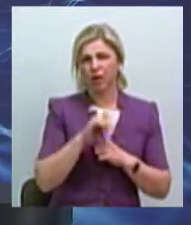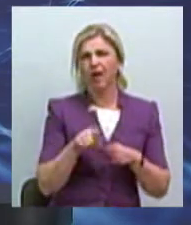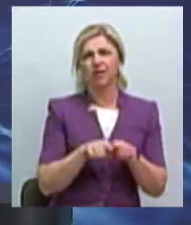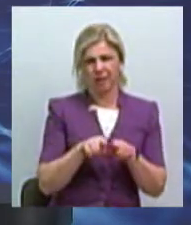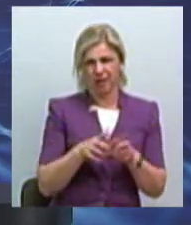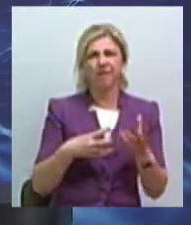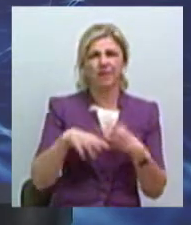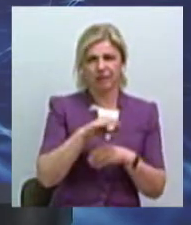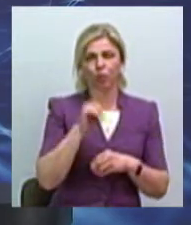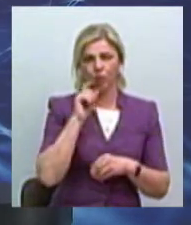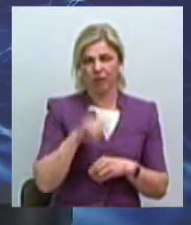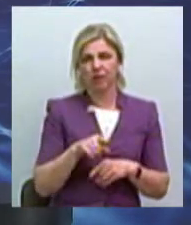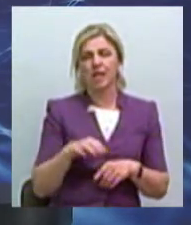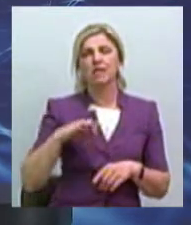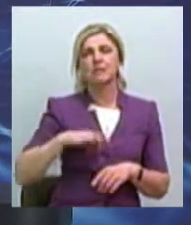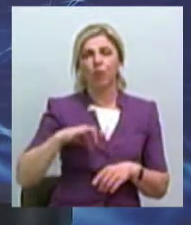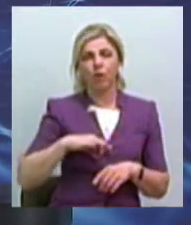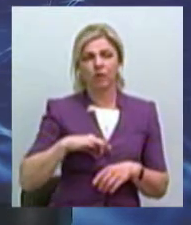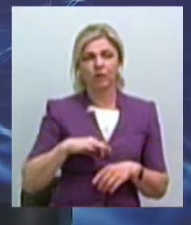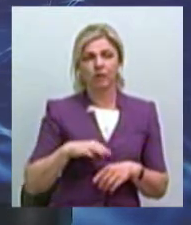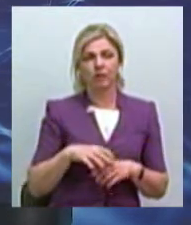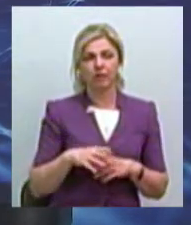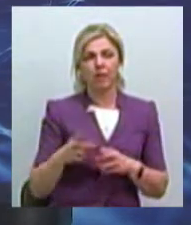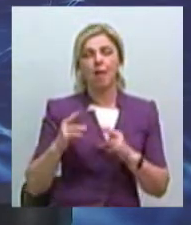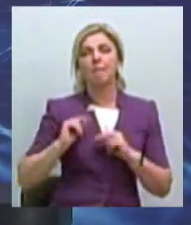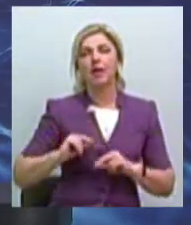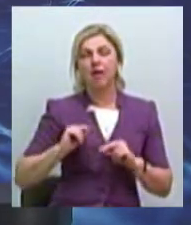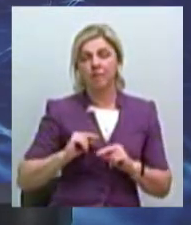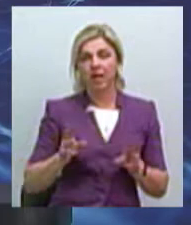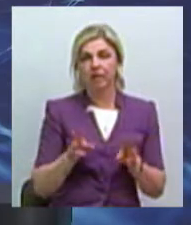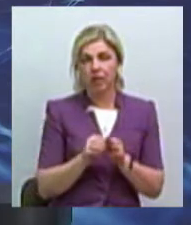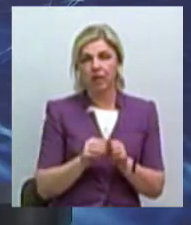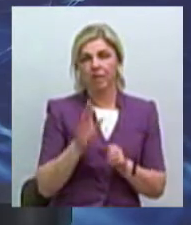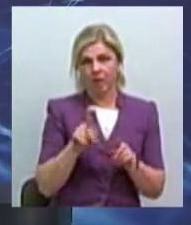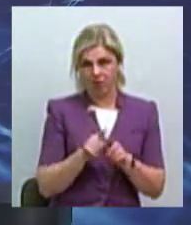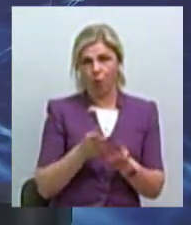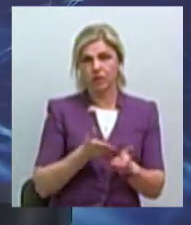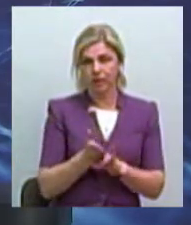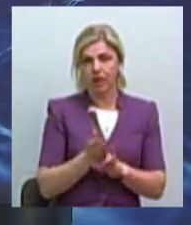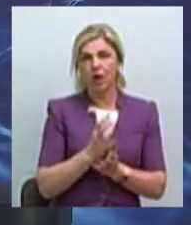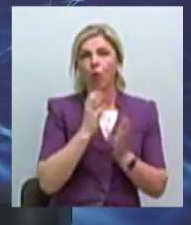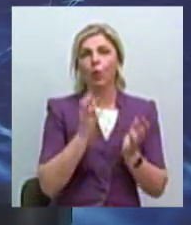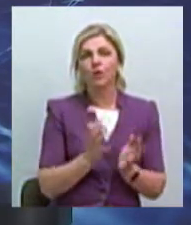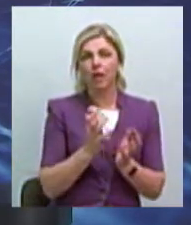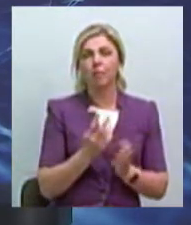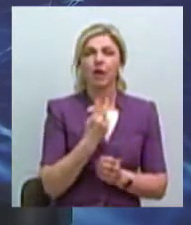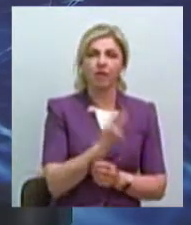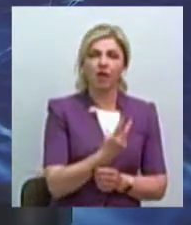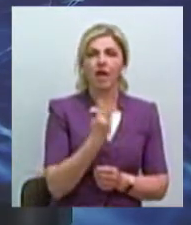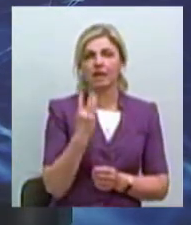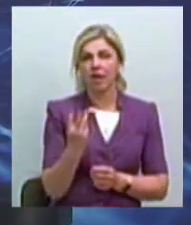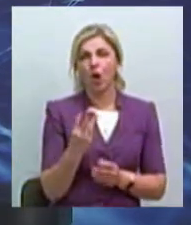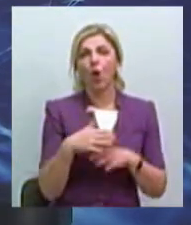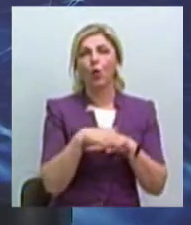Україні, використовують міжмуніципальне співробітництво в даній сфері. Утримання двома-трьома